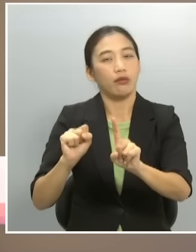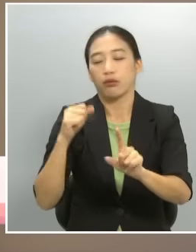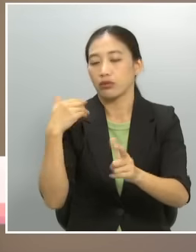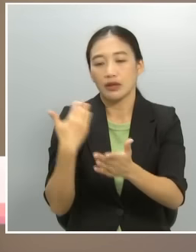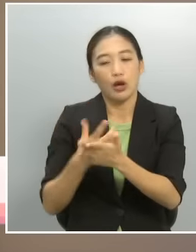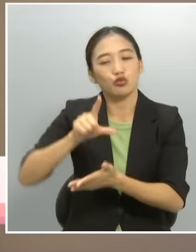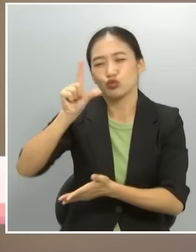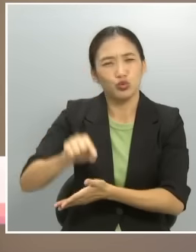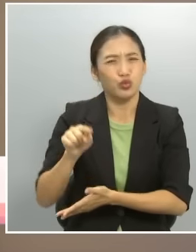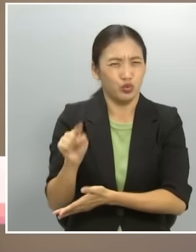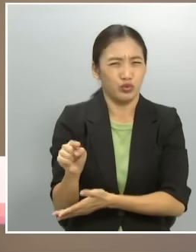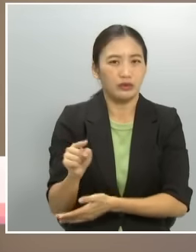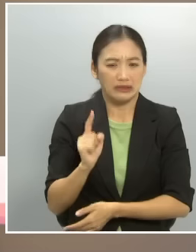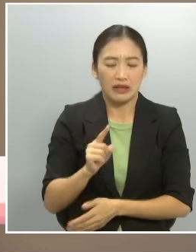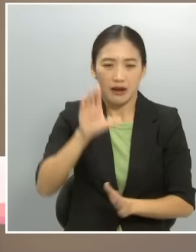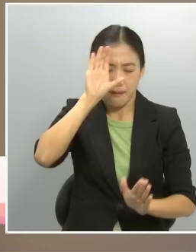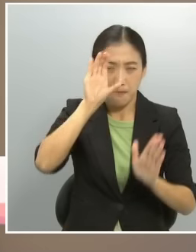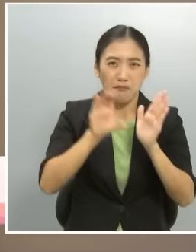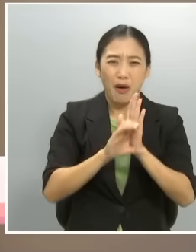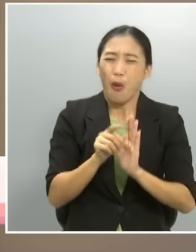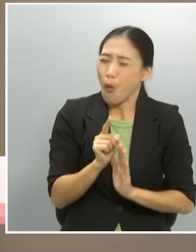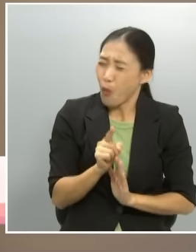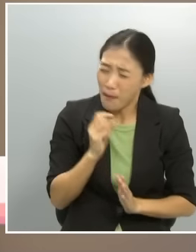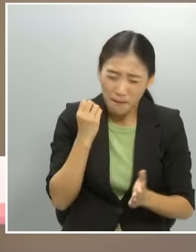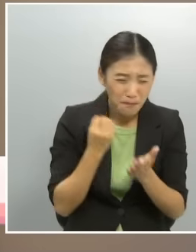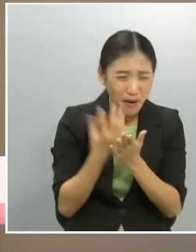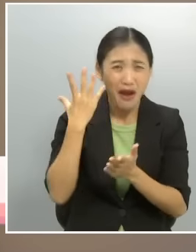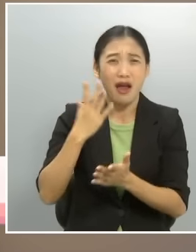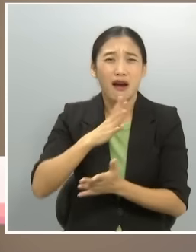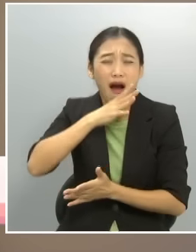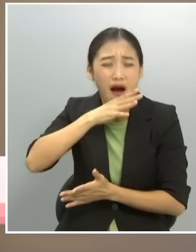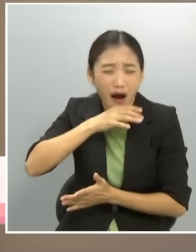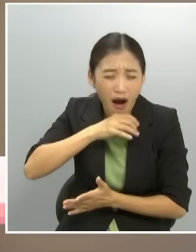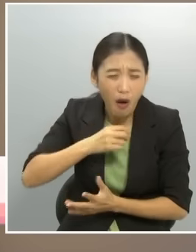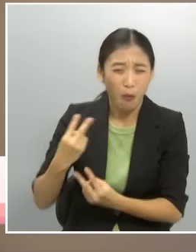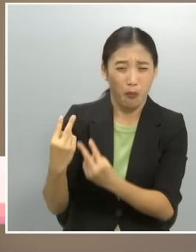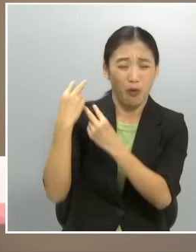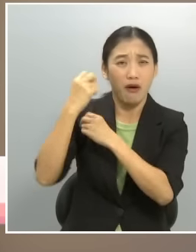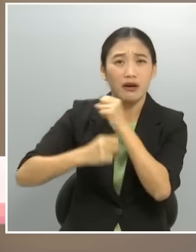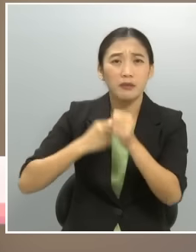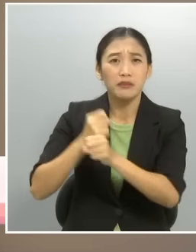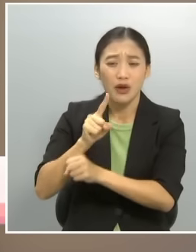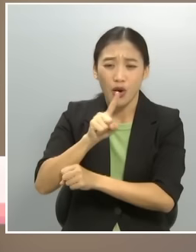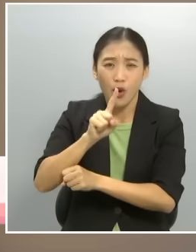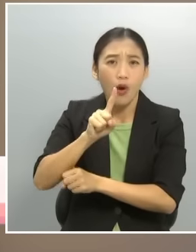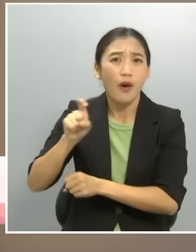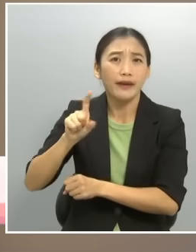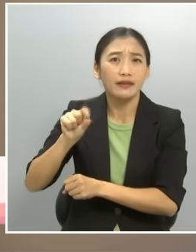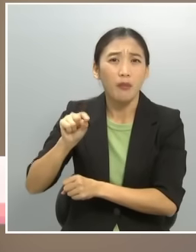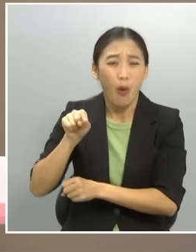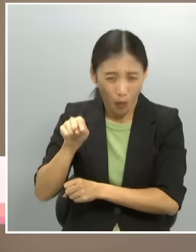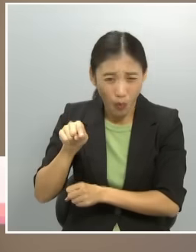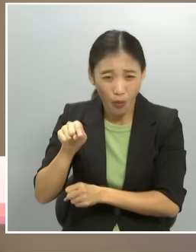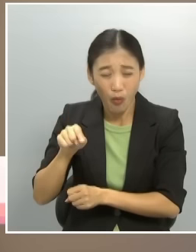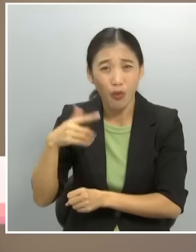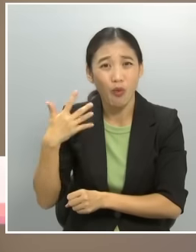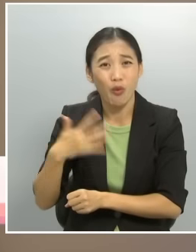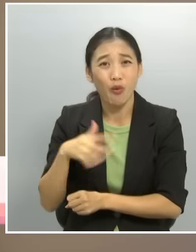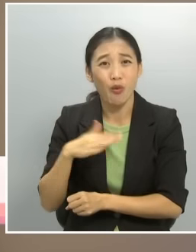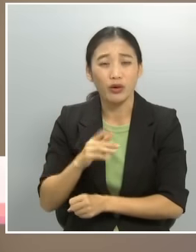ไปนะครับจริงๆแล้วภาพนี้โอ้โห ภาพเก่า120ปีอะค ่ ะ ใช่ครับเนี่ยฮะ